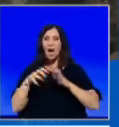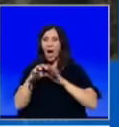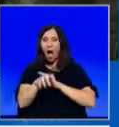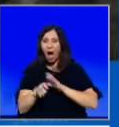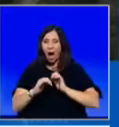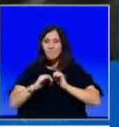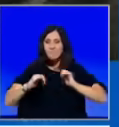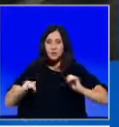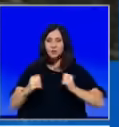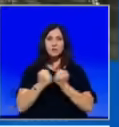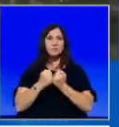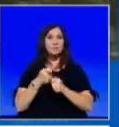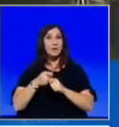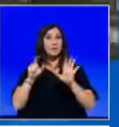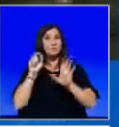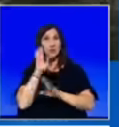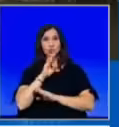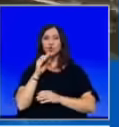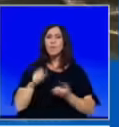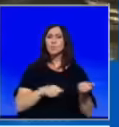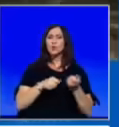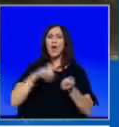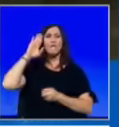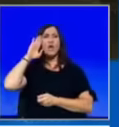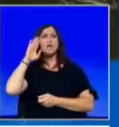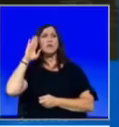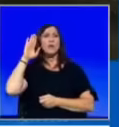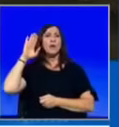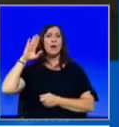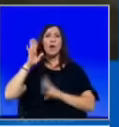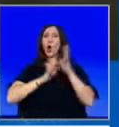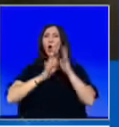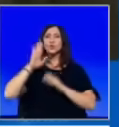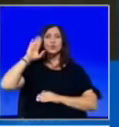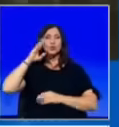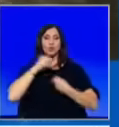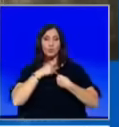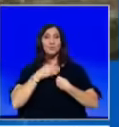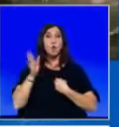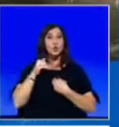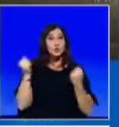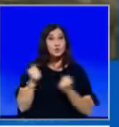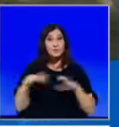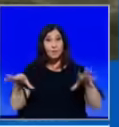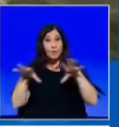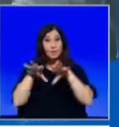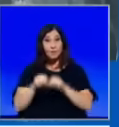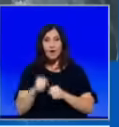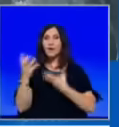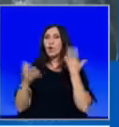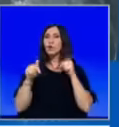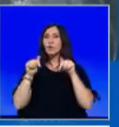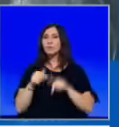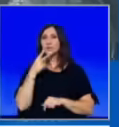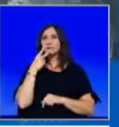на място правиха 70 души, пожарникари, военни, горски служители и доброволци. Още за действията по овладяването на огъня